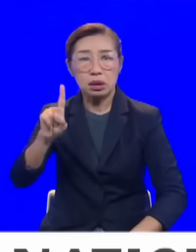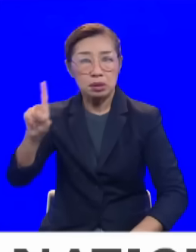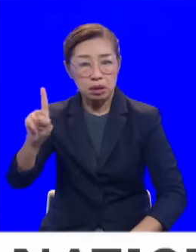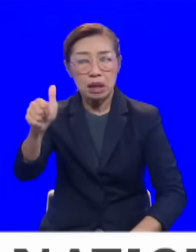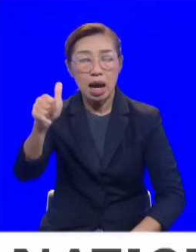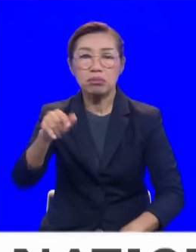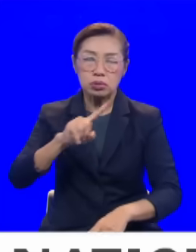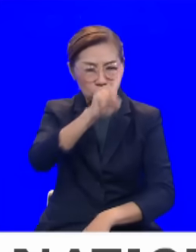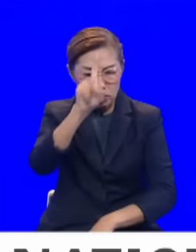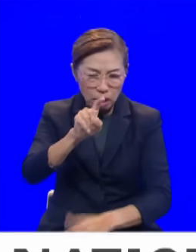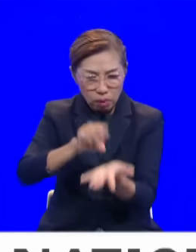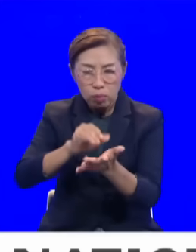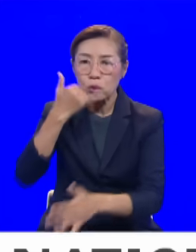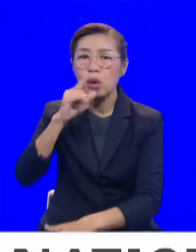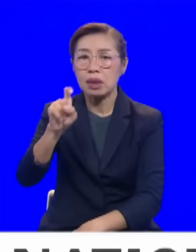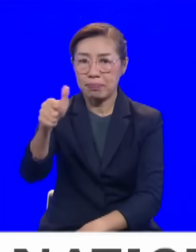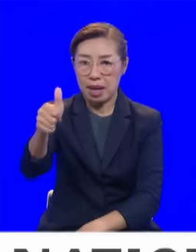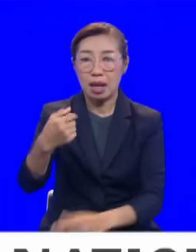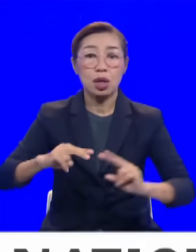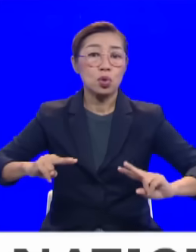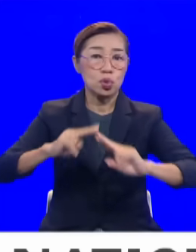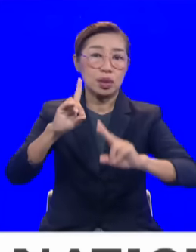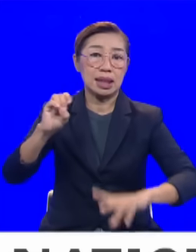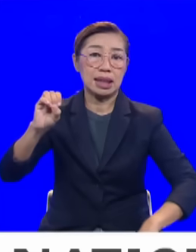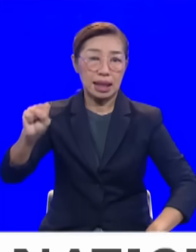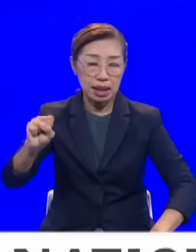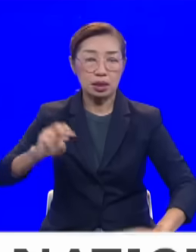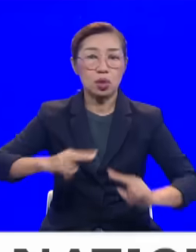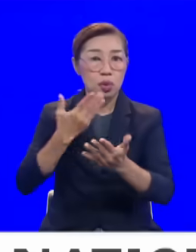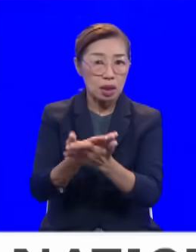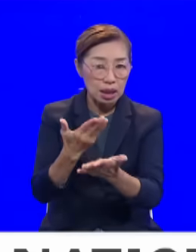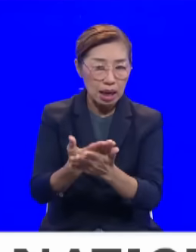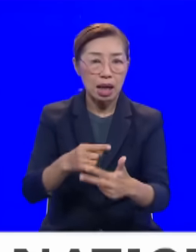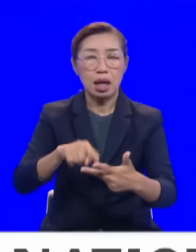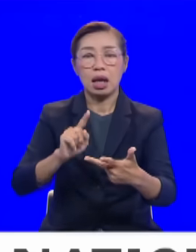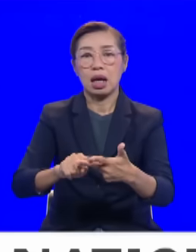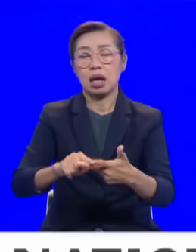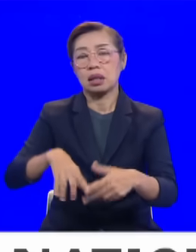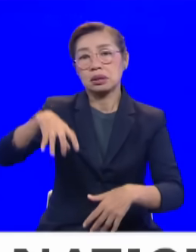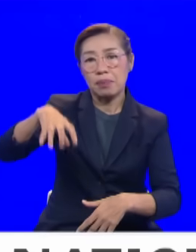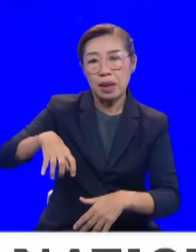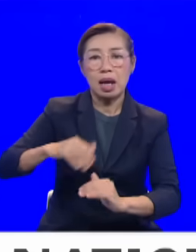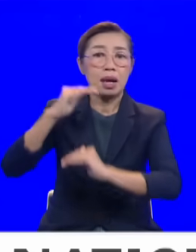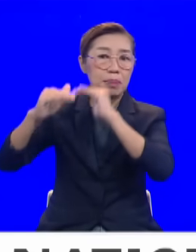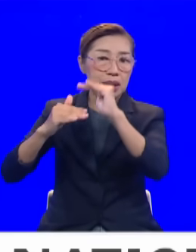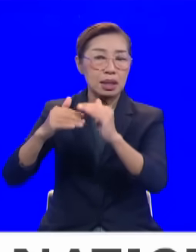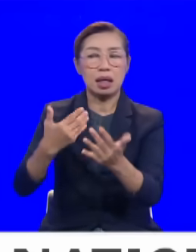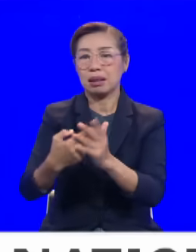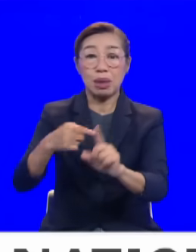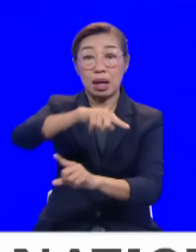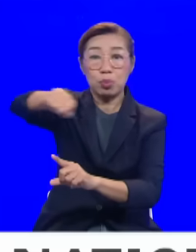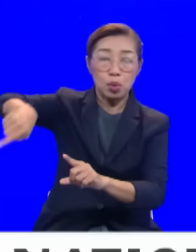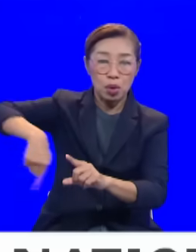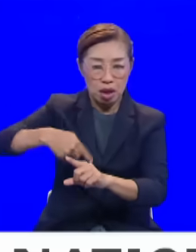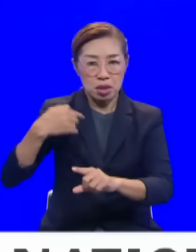ข้อมูลซึ่งวันนี้ทาง DE ทางกระทรวงการคลังทางสำนักงานพัฒนารัฐบาลดิจิตอลก็ตั้งวอลลุ่มมาติดตามการดาวน์โหลดตลอดครับ